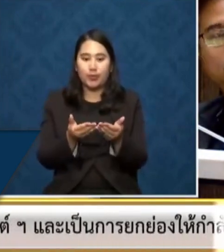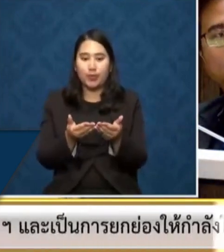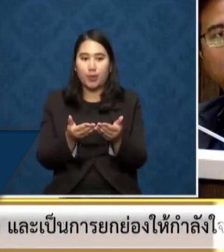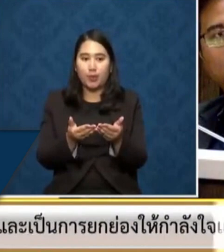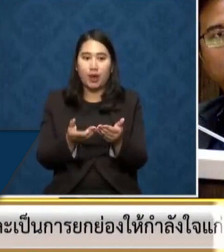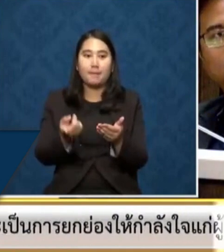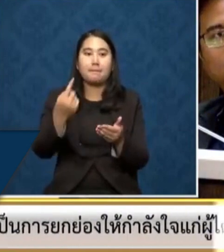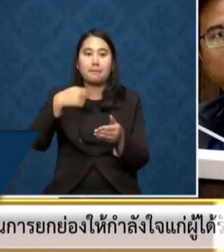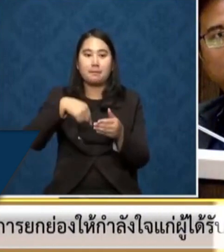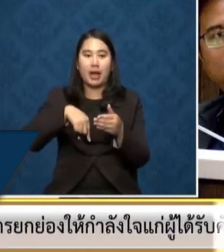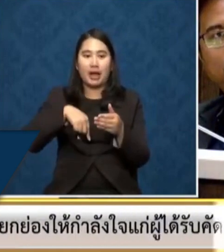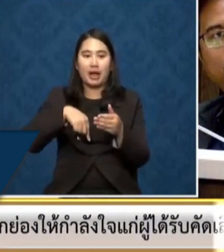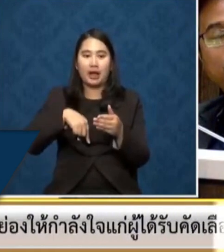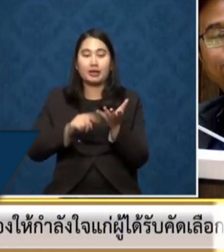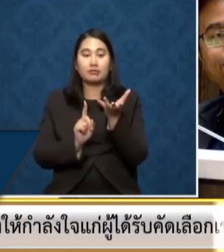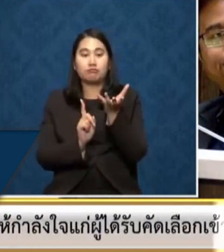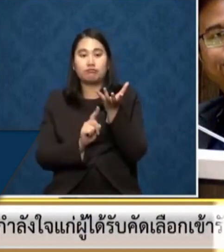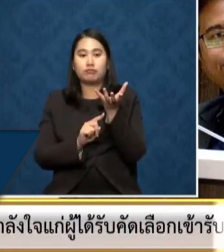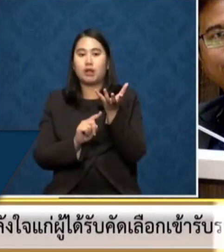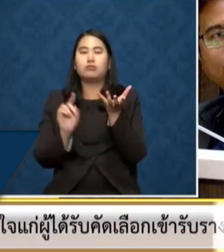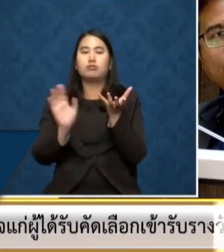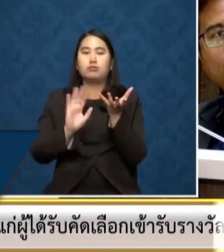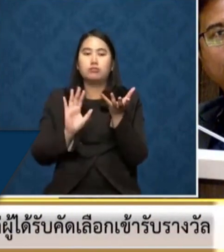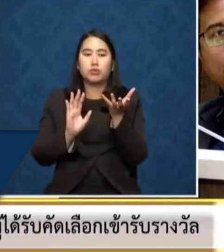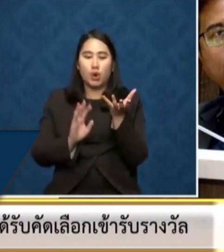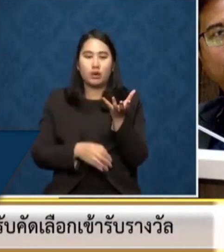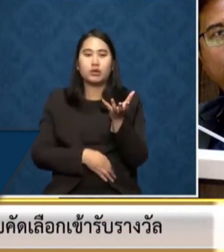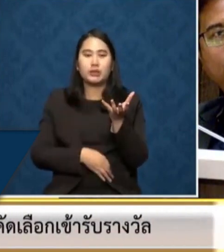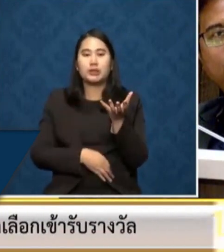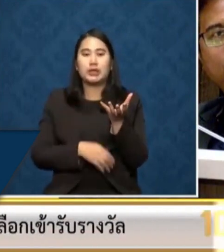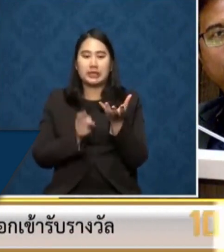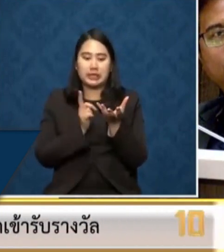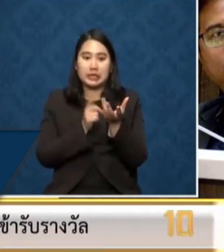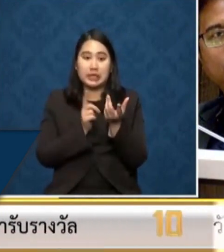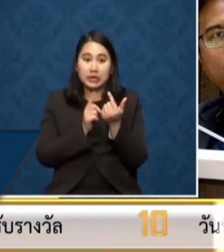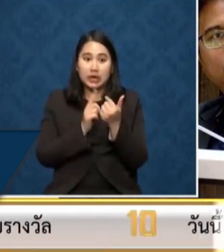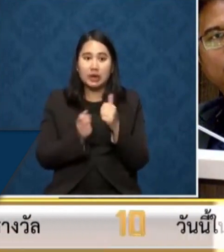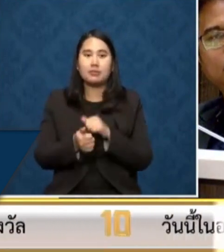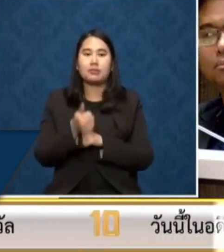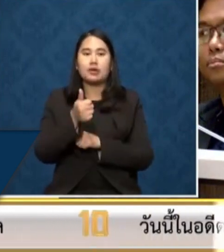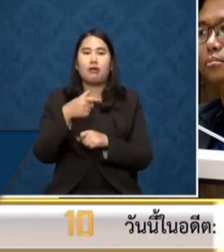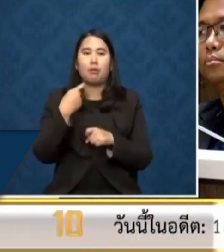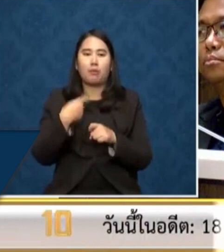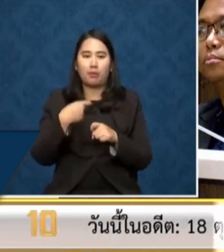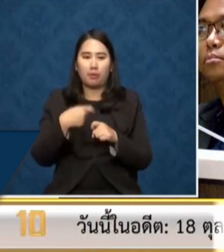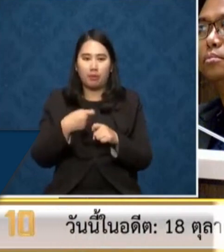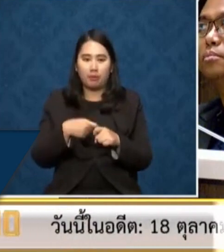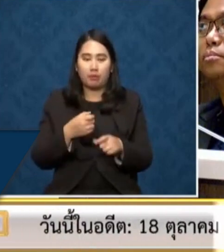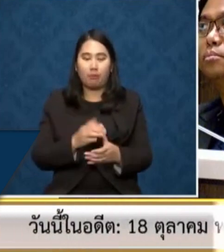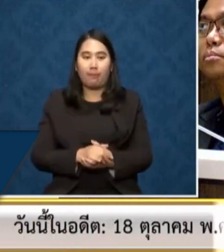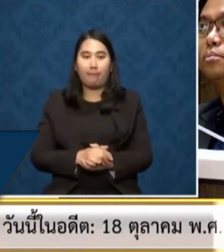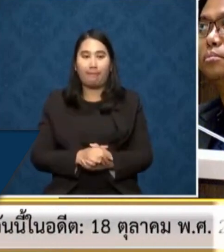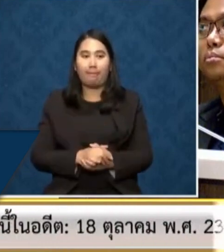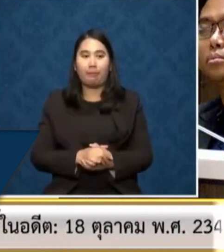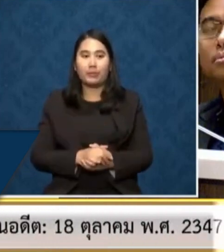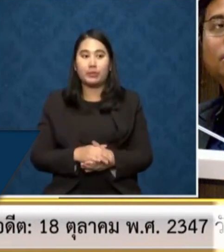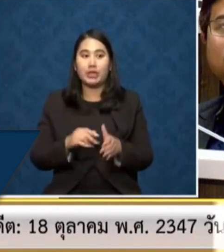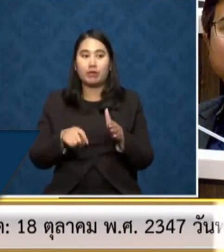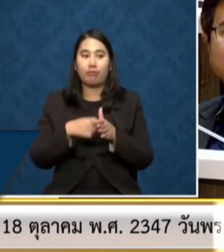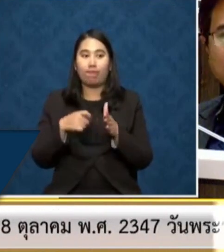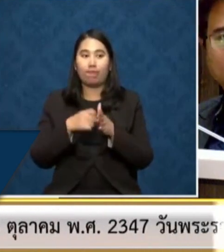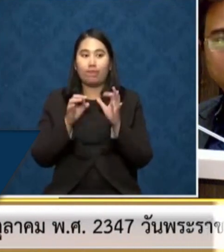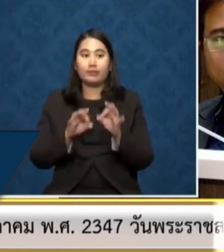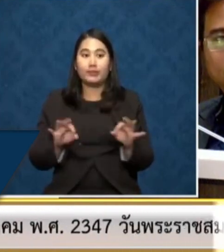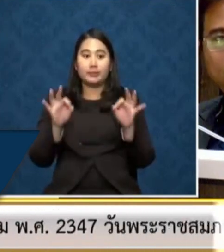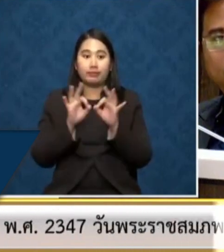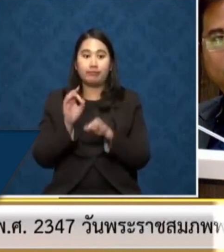มานี่แทบจะไม่ต้องเอากิโลมาชั่งแล้วนะคะท่านประธานนับเป็นตัวนี่ยังยากเลยค่ะเหตุผลสำคัญ